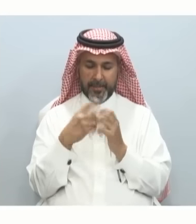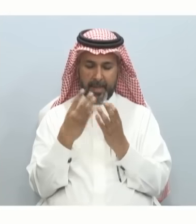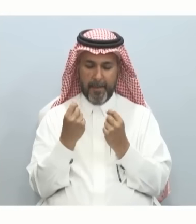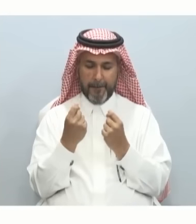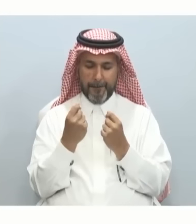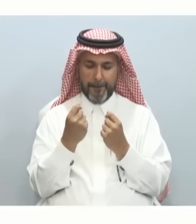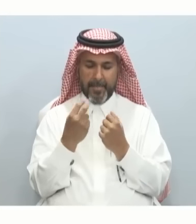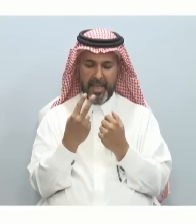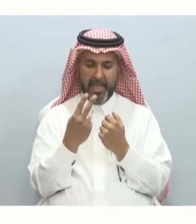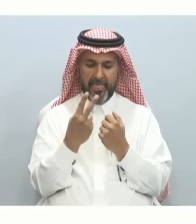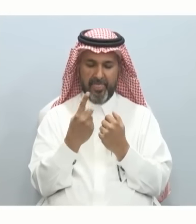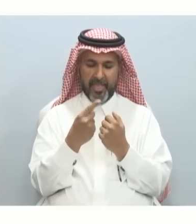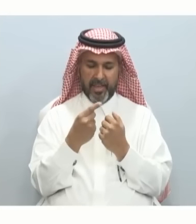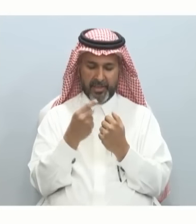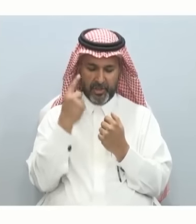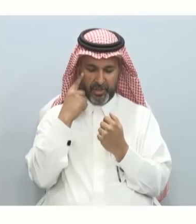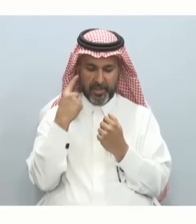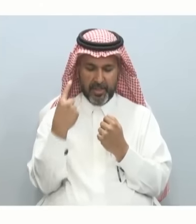العدد 12